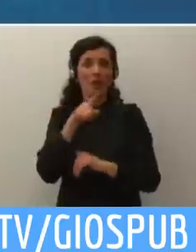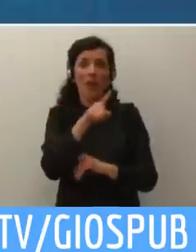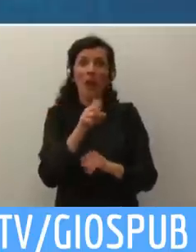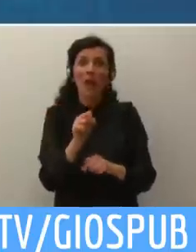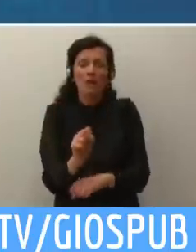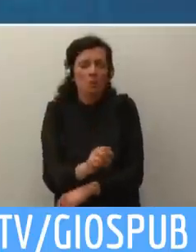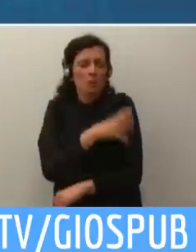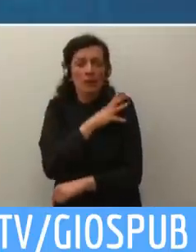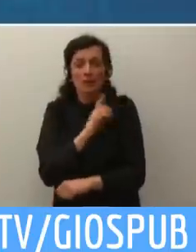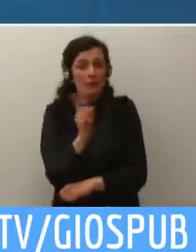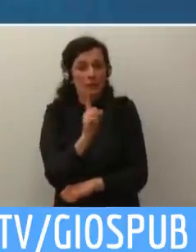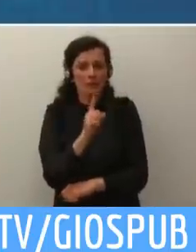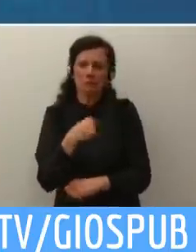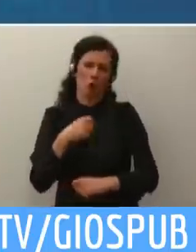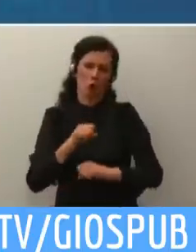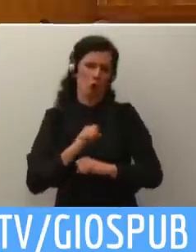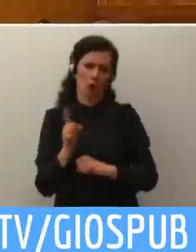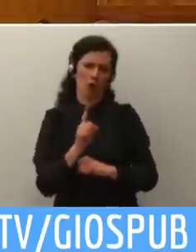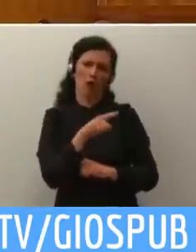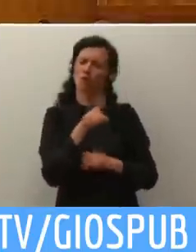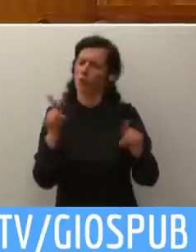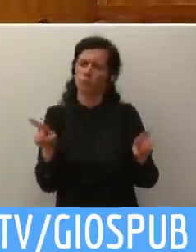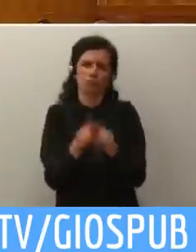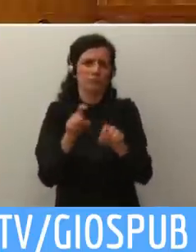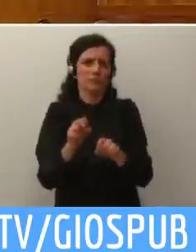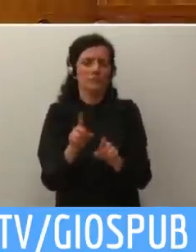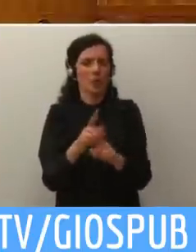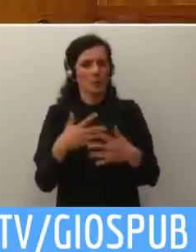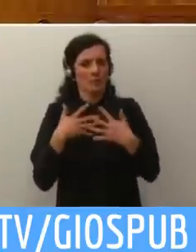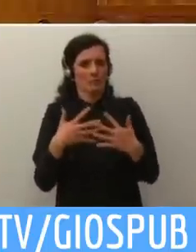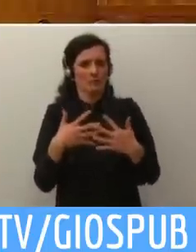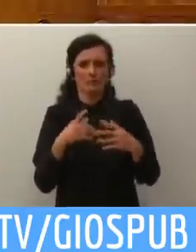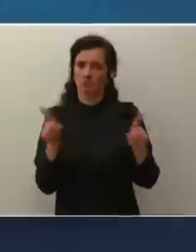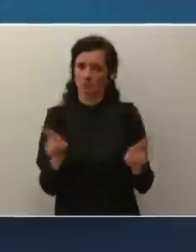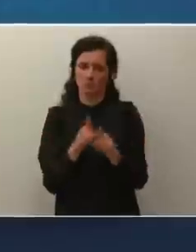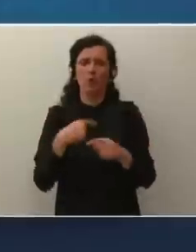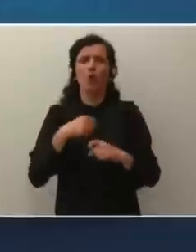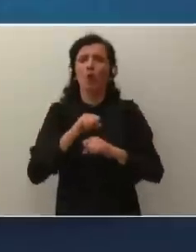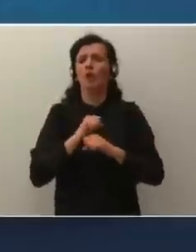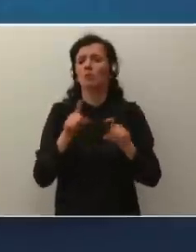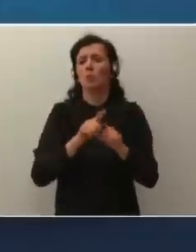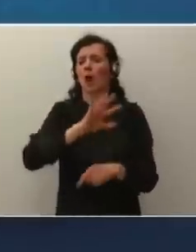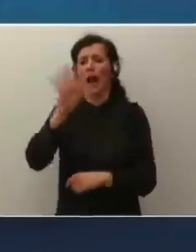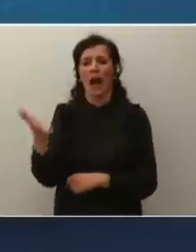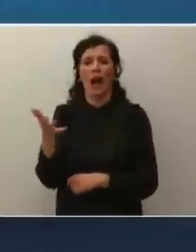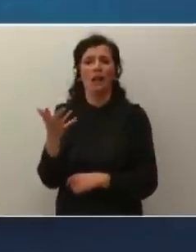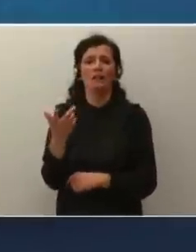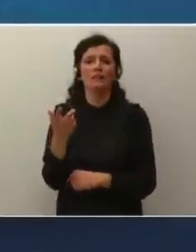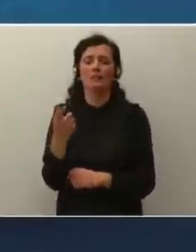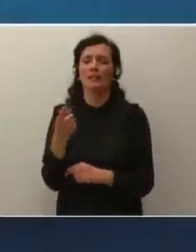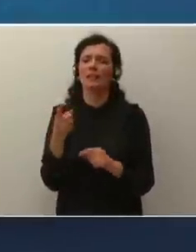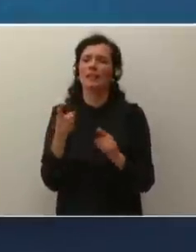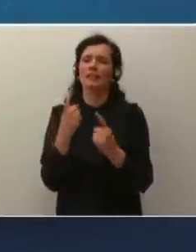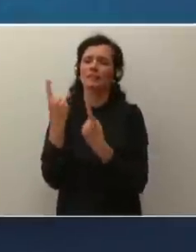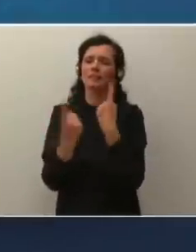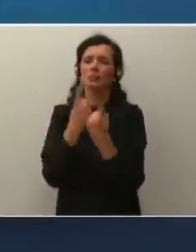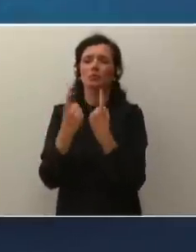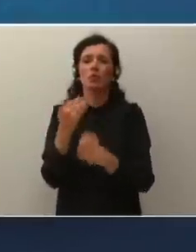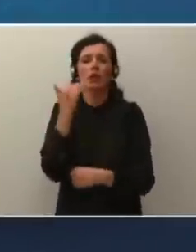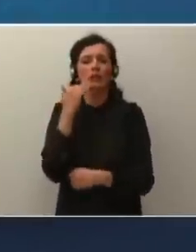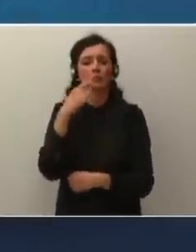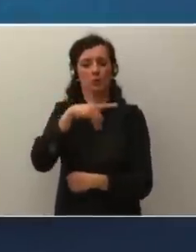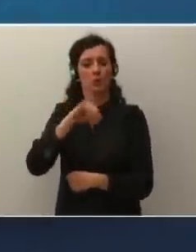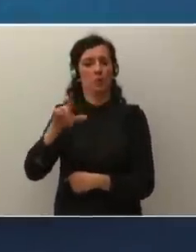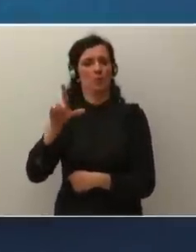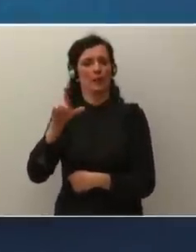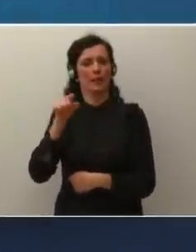Credo che, o tutti gli altri in sostanza, credo che la situazione del livello del debito PIL, del livello che